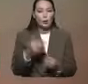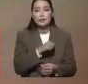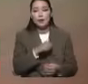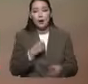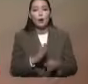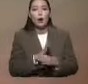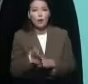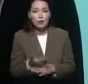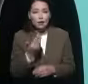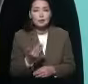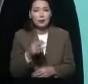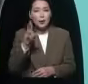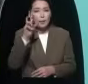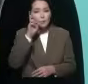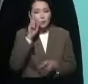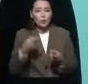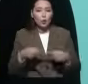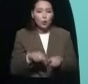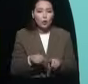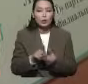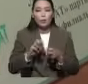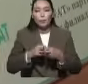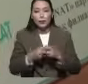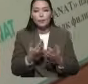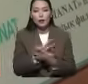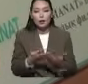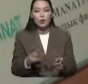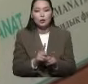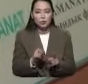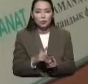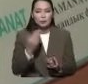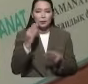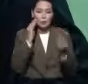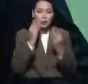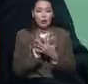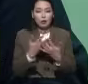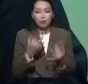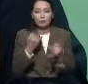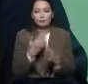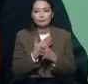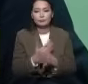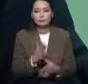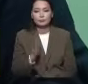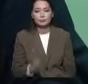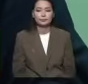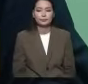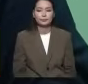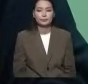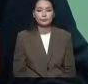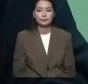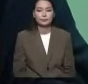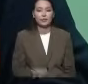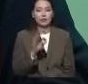Олардың шағымын мемлекеттік органдарға жеткізіп, мәселесі оңымен шешілуіне күш салдық, дейді партиялықтар. Венераның сөзі, жаңа